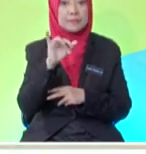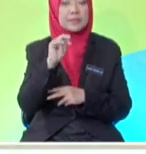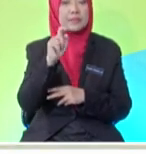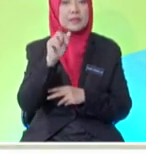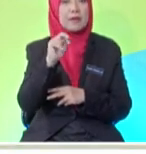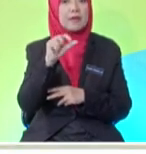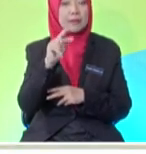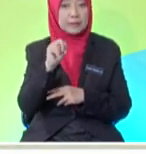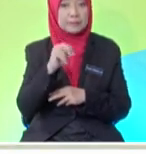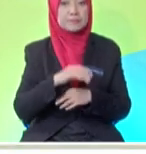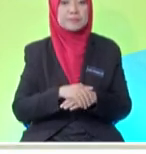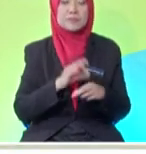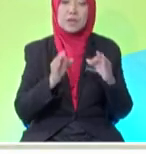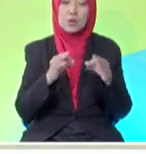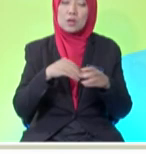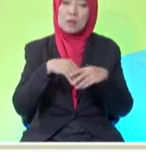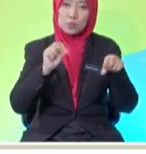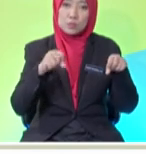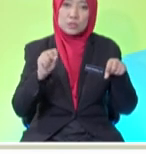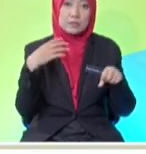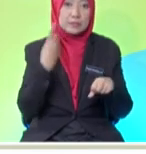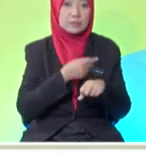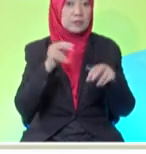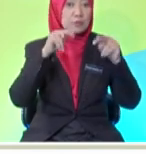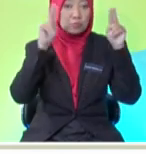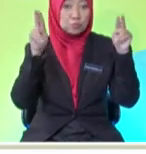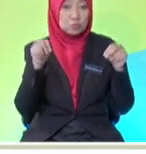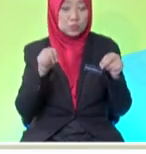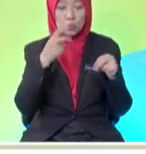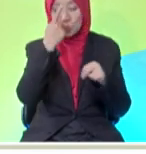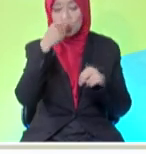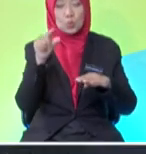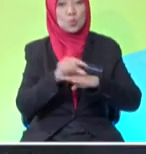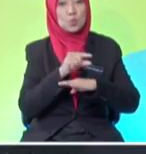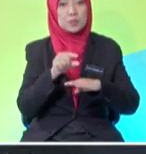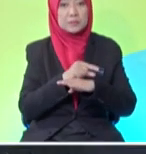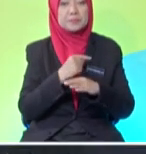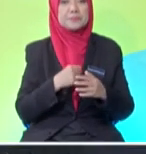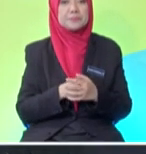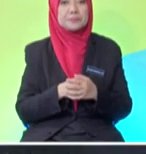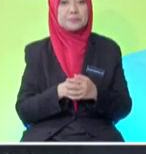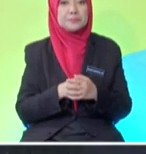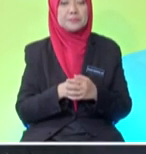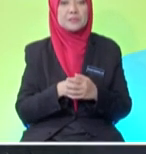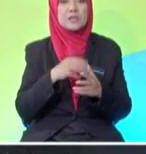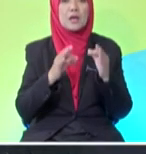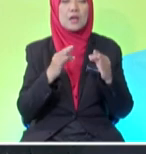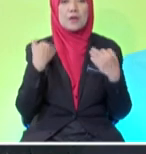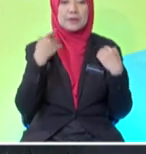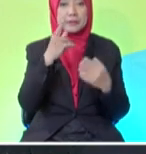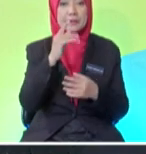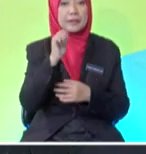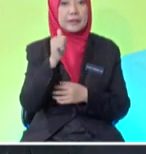kalau dalam mutasi kami kadang biasa kita gunakan tadi kalau kita sambung pada kabel scannya ada ketulusan